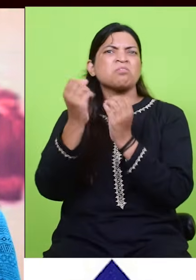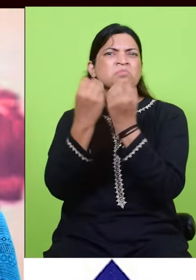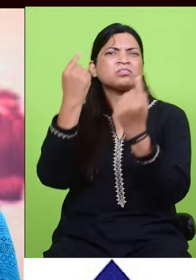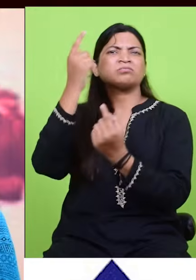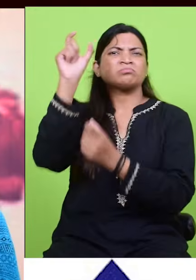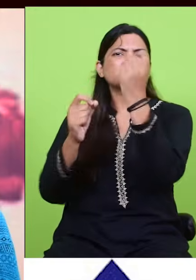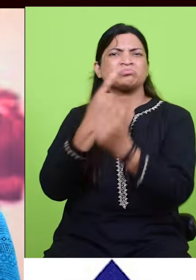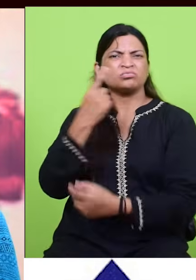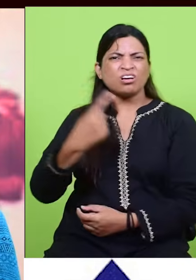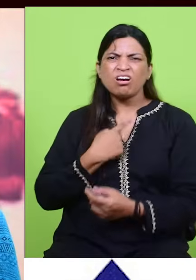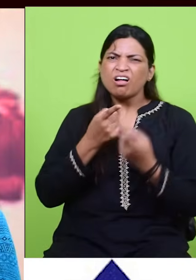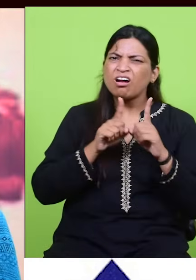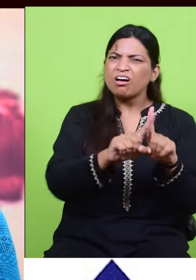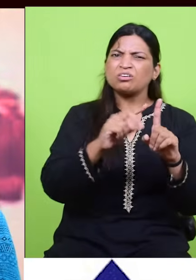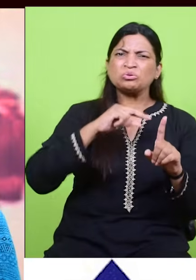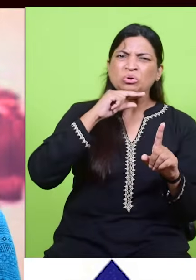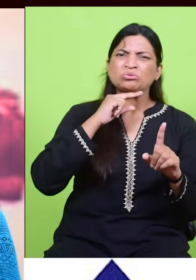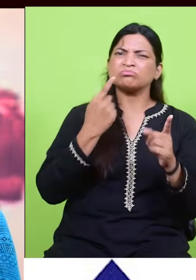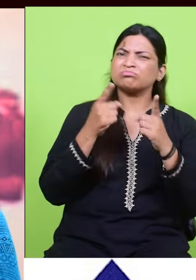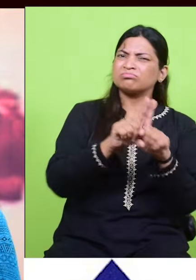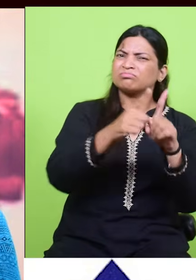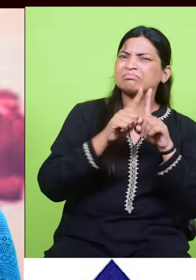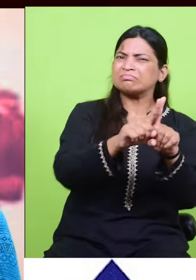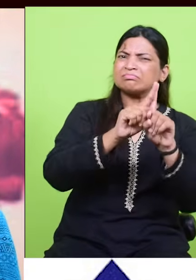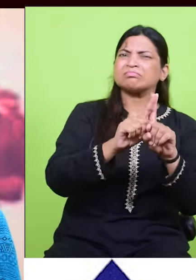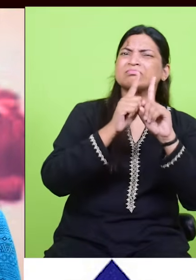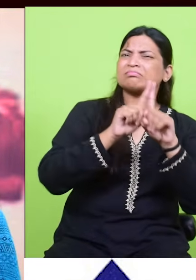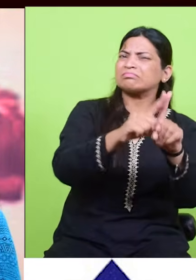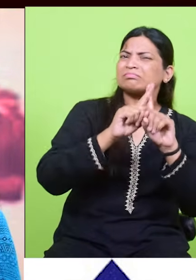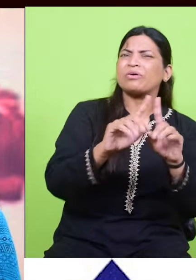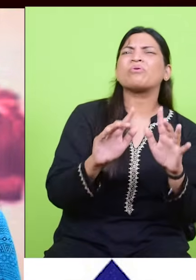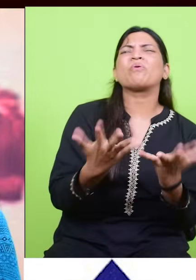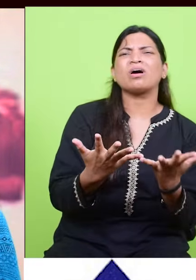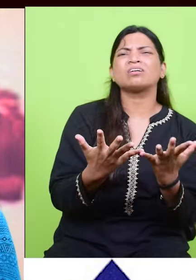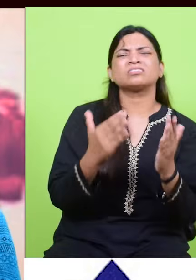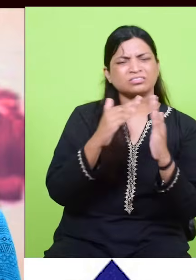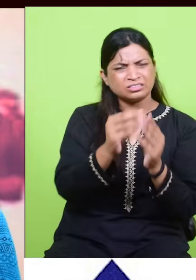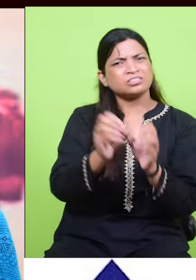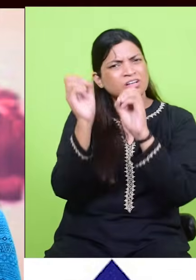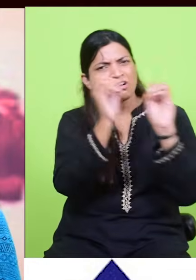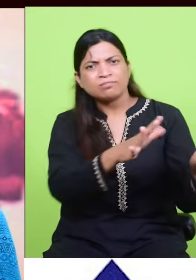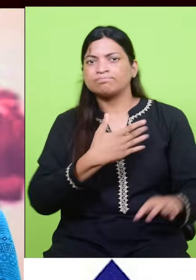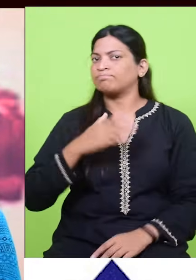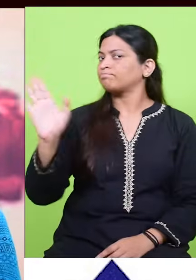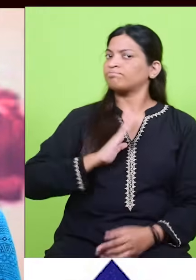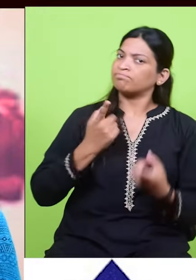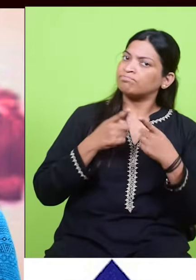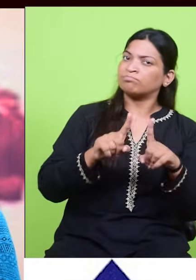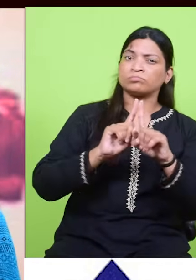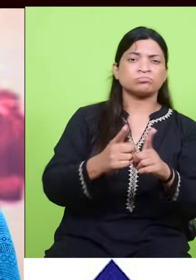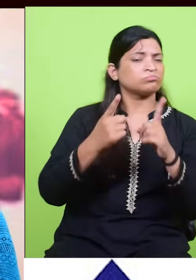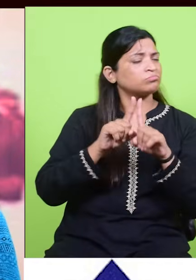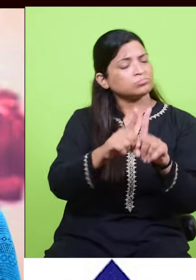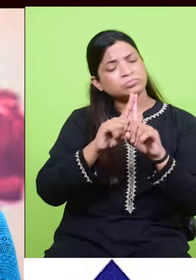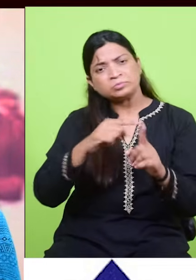है, इसको साथ साथ लेके चलते हो, घर में क्यों नहीं छोड़ के जाते। हमने कहा घर अकेले थोड़ी छोड़ के जाएंगे, भले जॉइंट फैमिली थी पर हमारे साथ सब चलने को तैयार